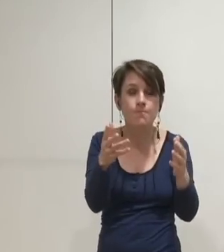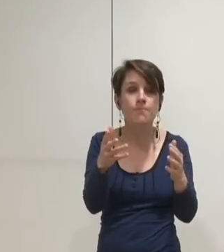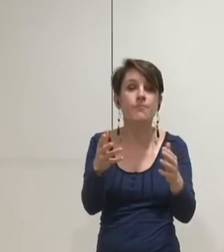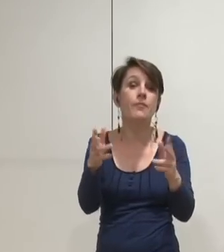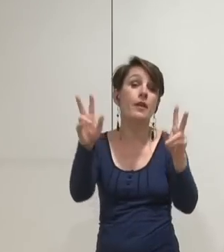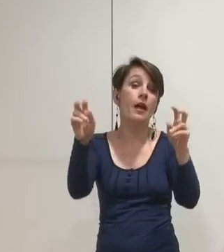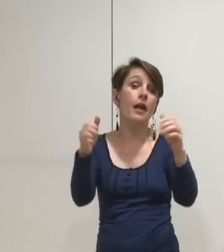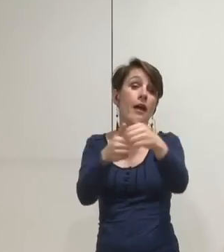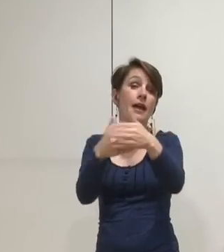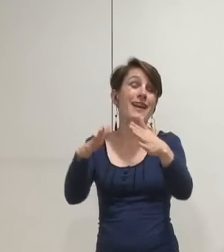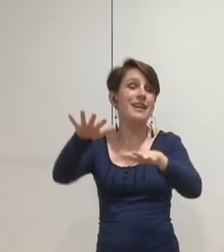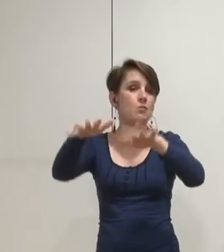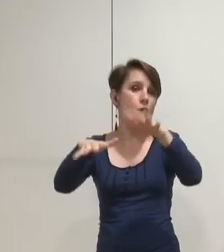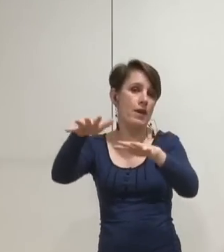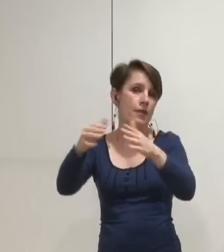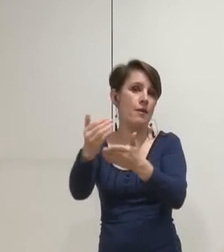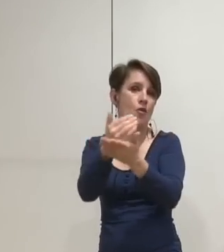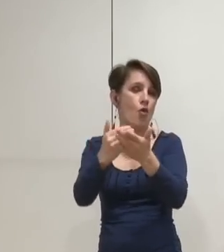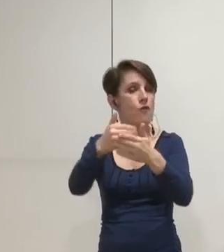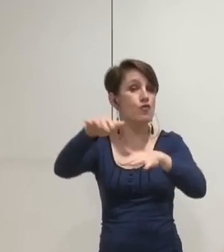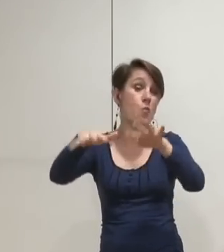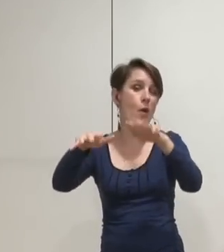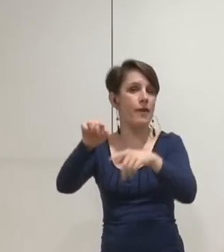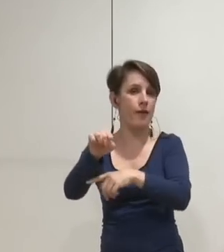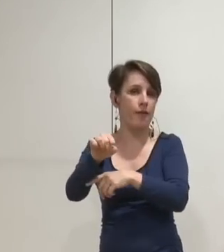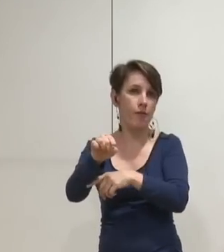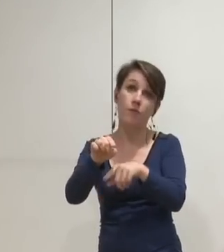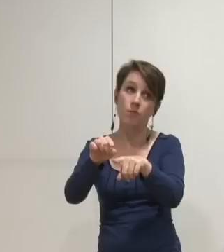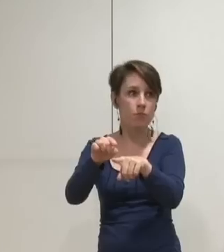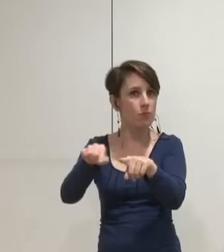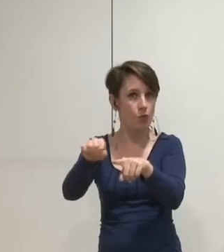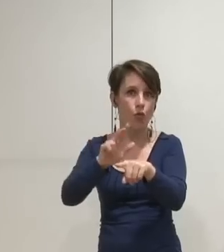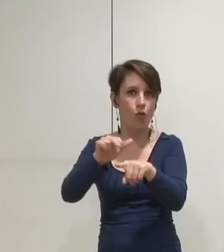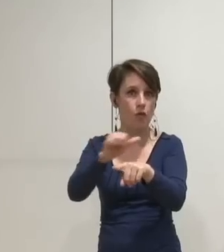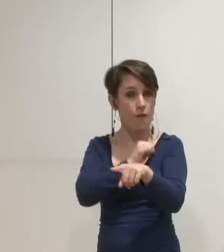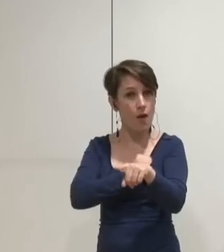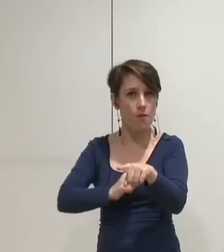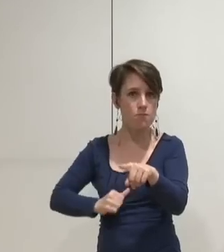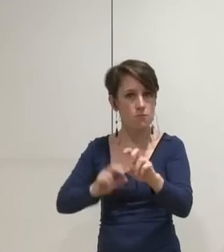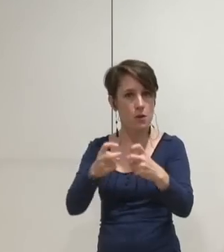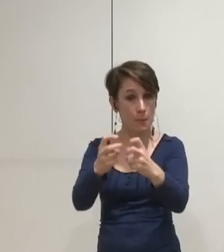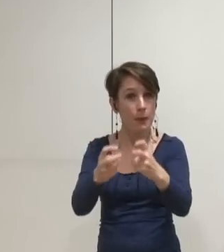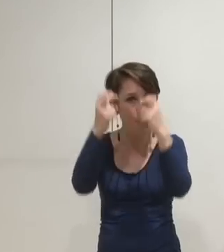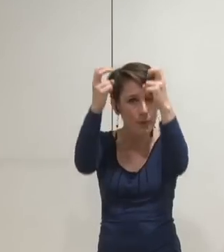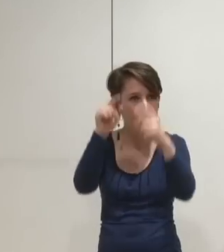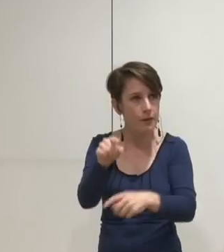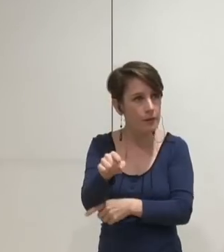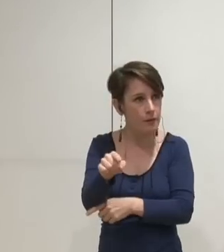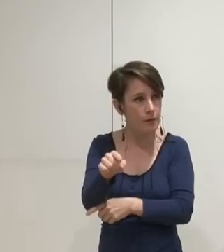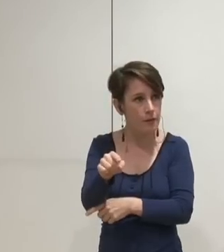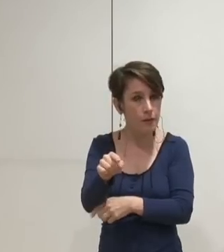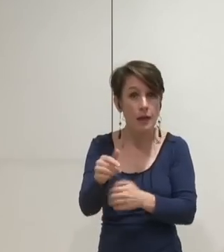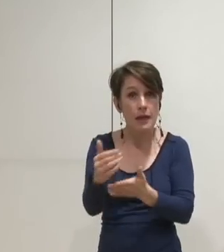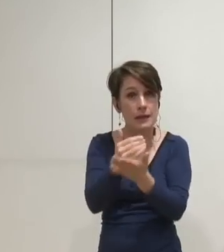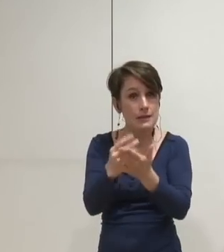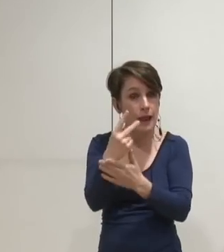moyennes seront imp dans des proportions supérieures à l'évolution